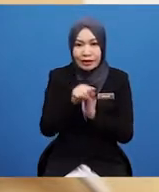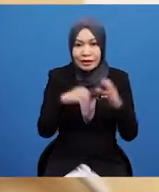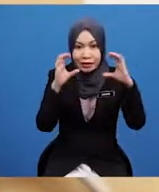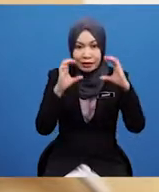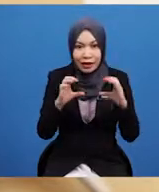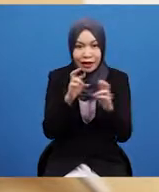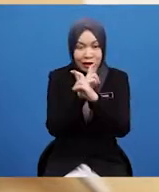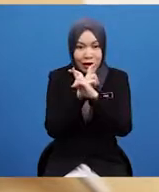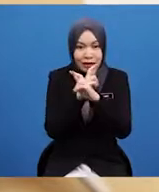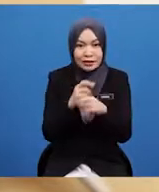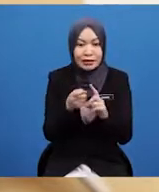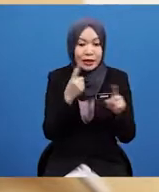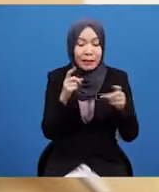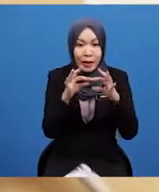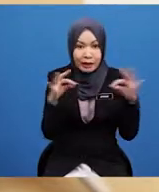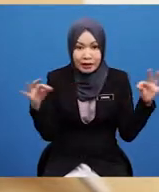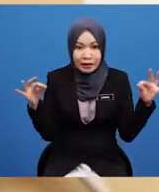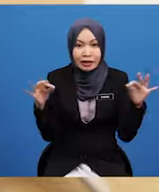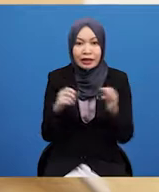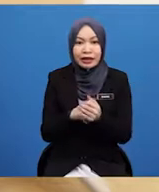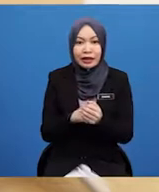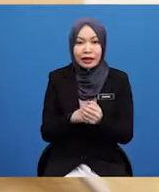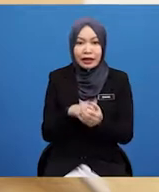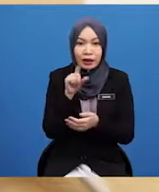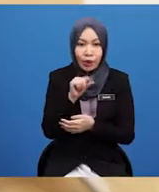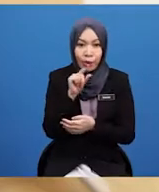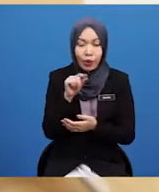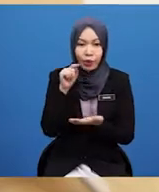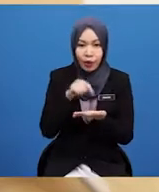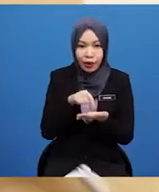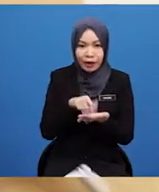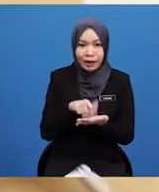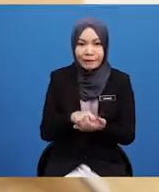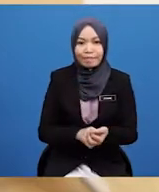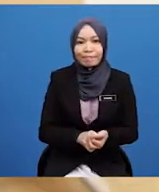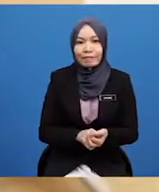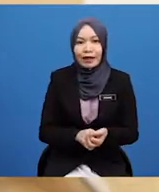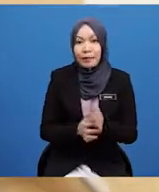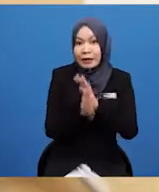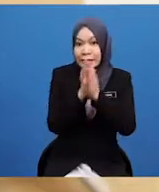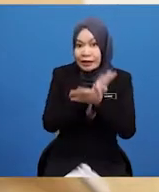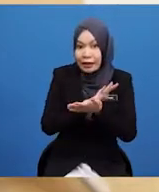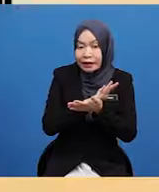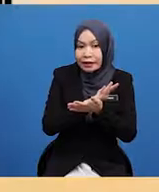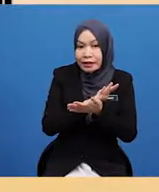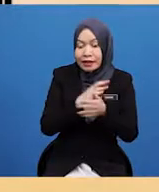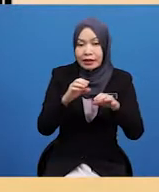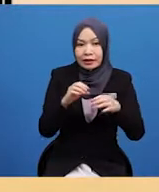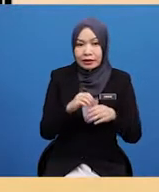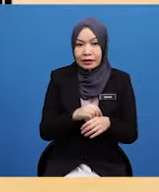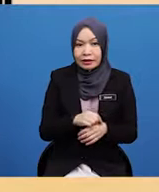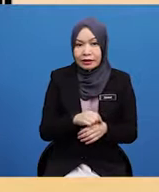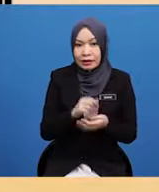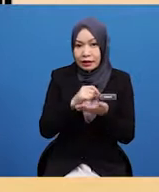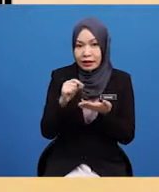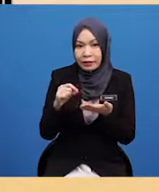kehilangan kemerdekaan. Cerita terkukur merupakan sebuah cerpen yang telah tersiar dalam akhbar Utusan